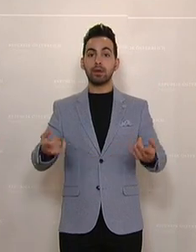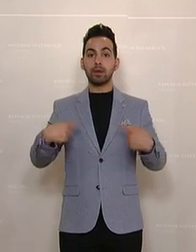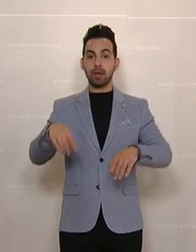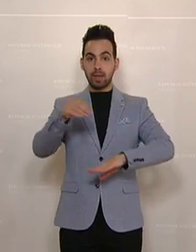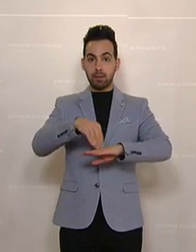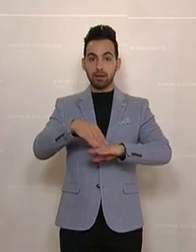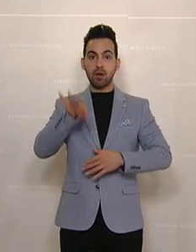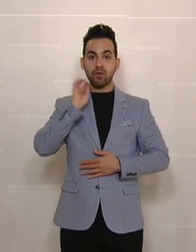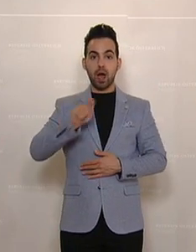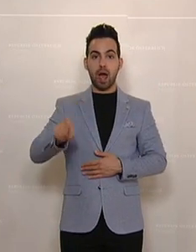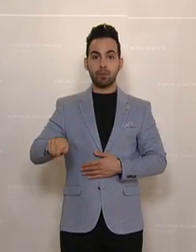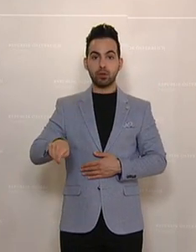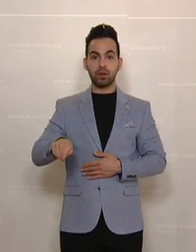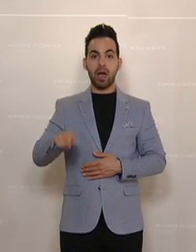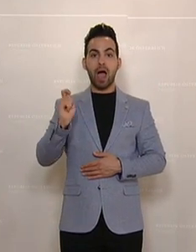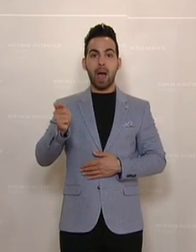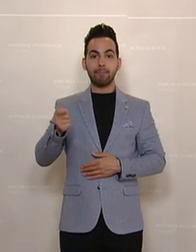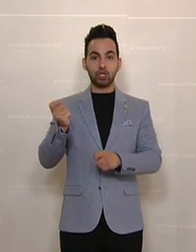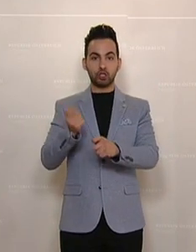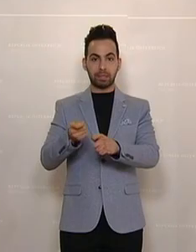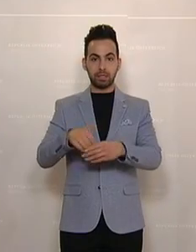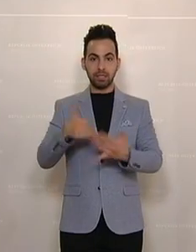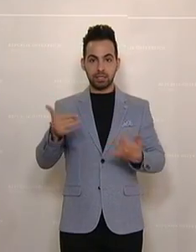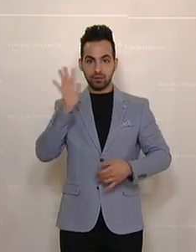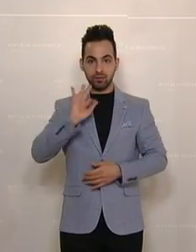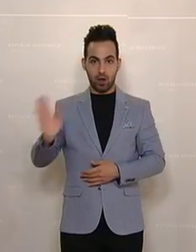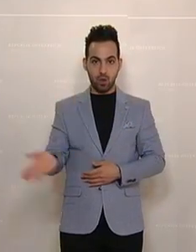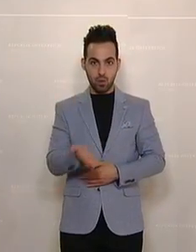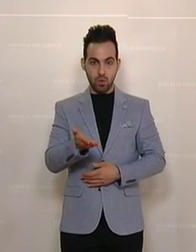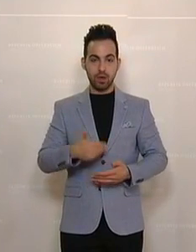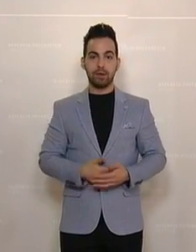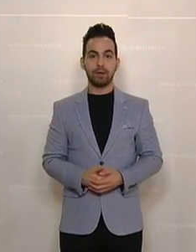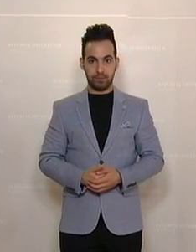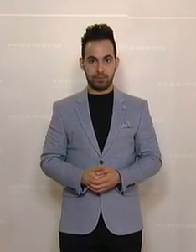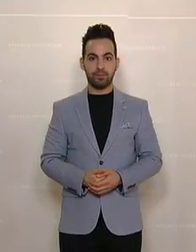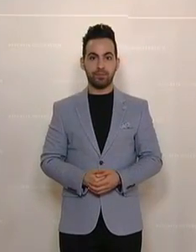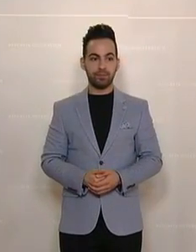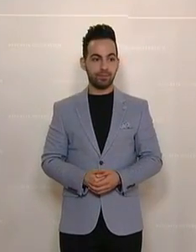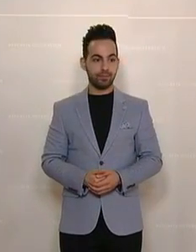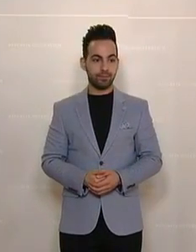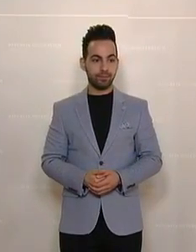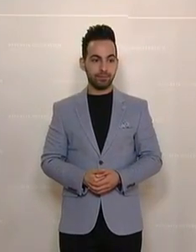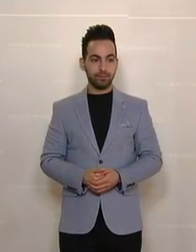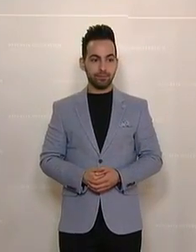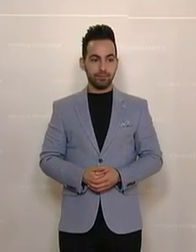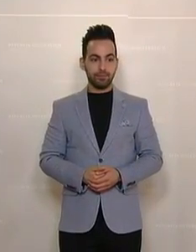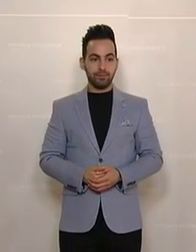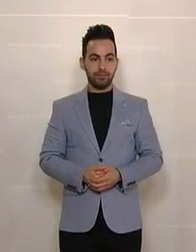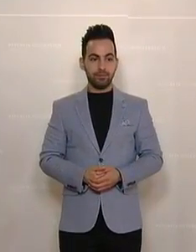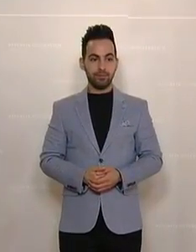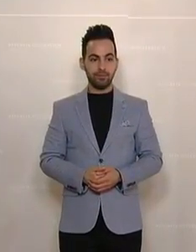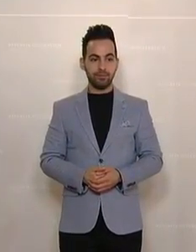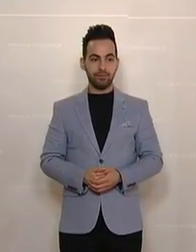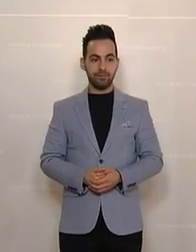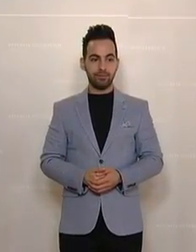Zu Wort gemeldet ist die Frau Abgeordnete Hammerschmidt. Ich darf das Wort. So, Tagesordnungspunkt 7. Psychische Probleme